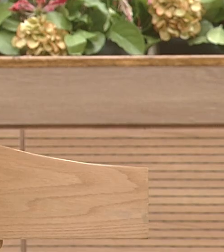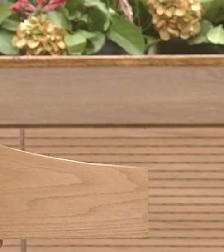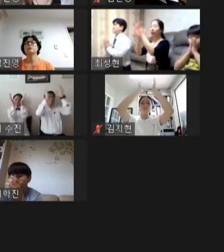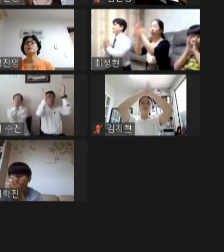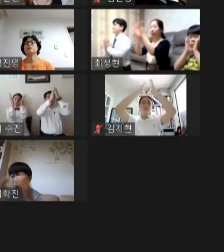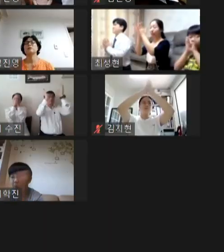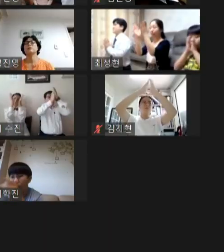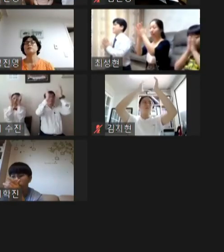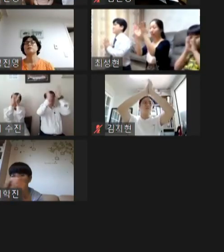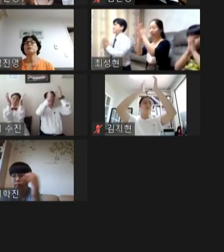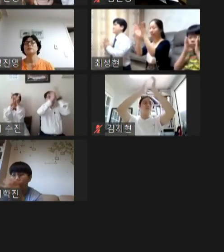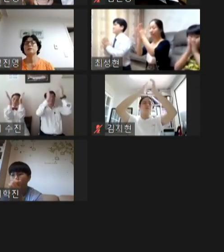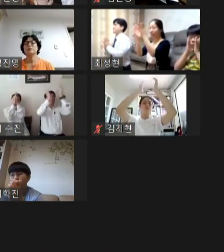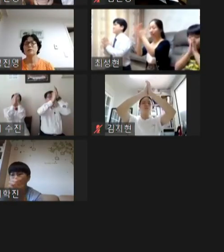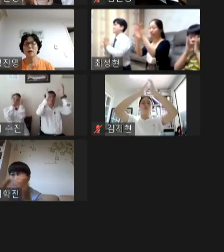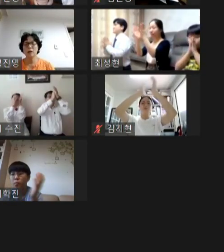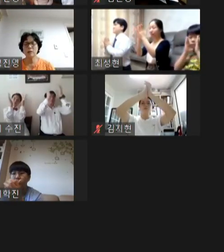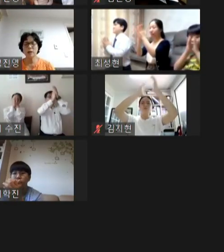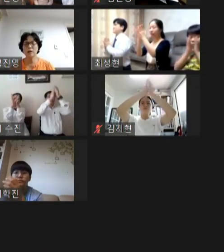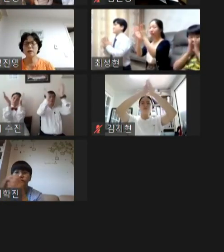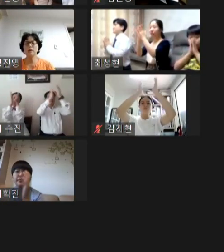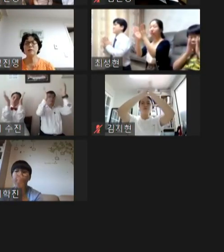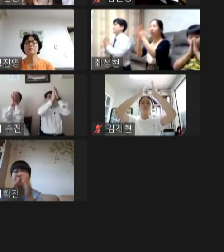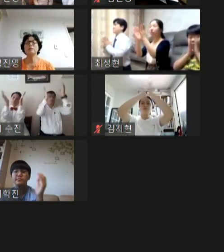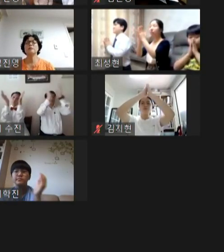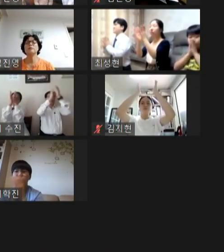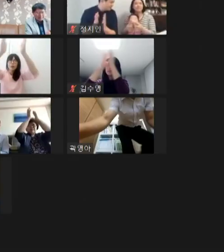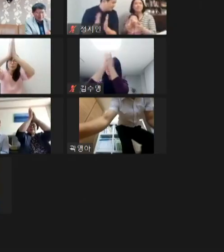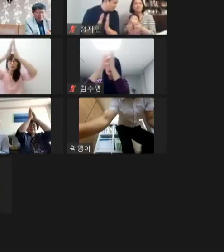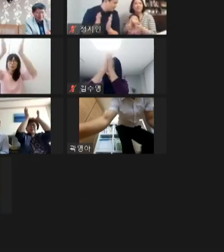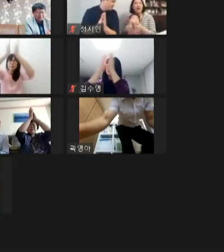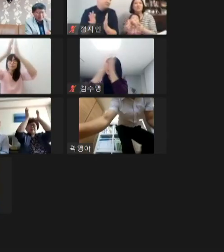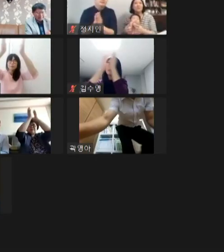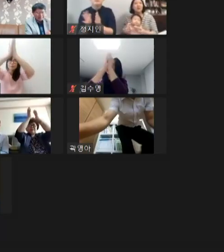우리 주님, 영광을 받으시옵소서.